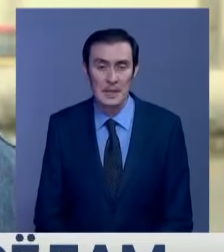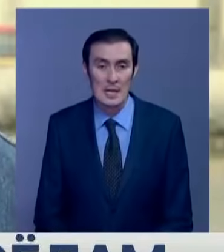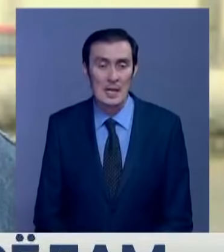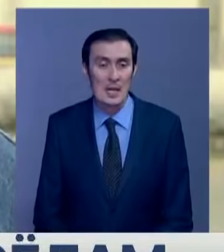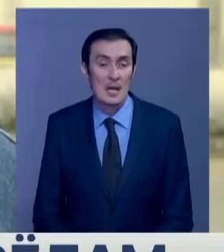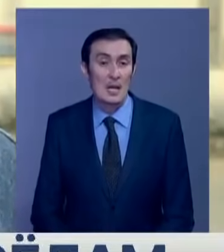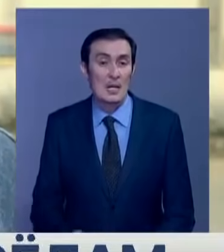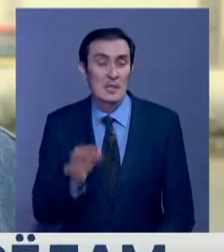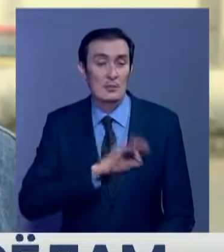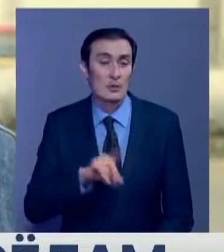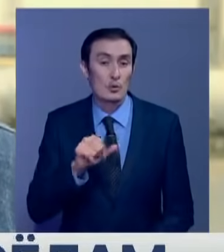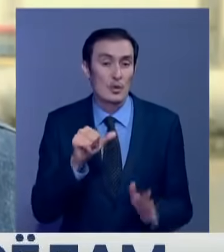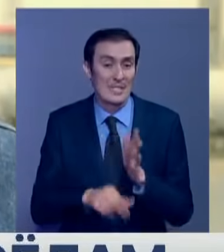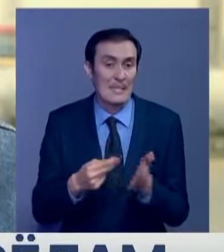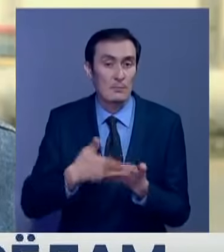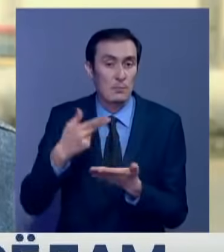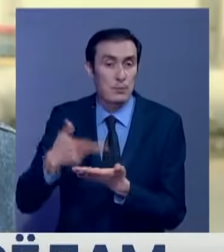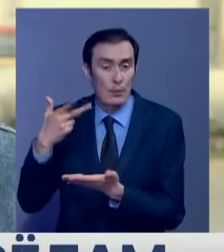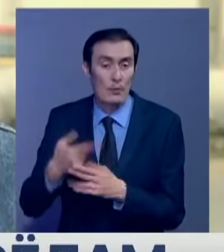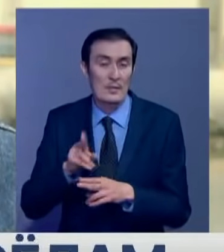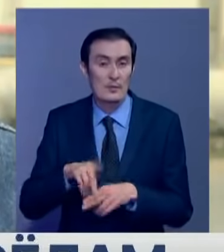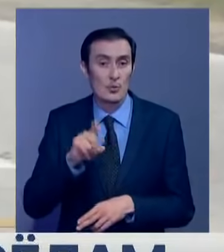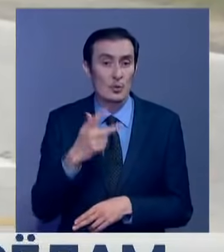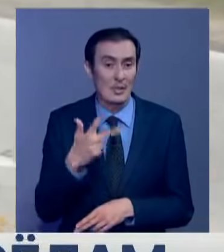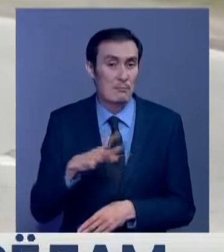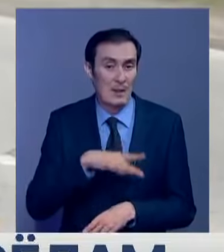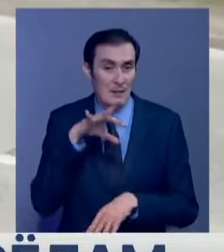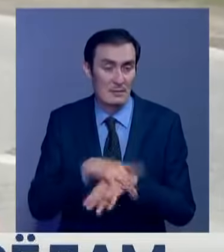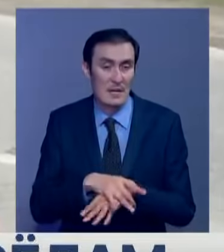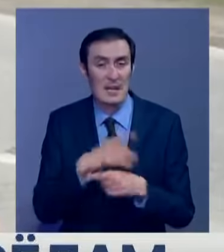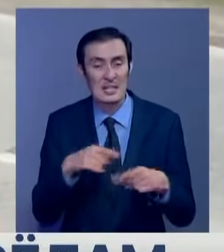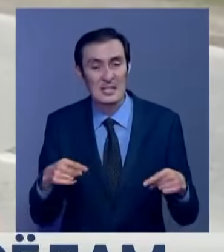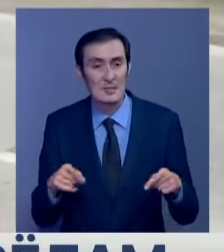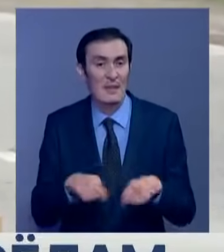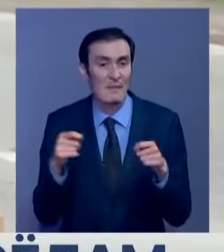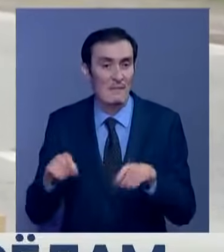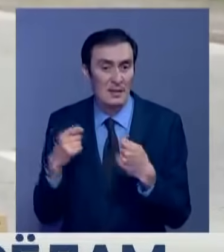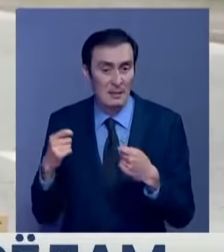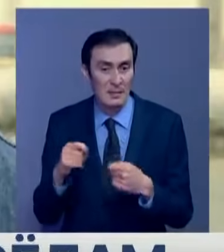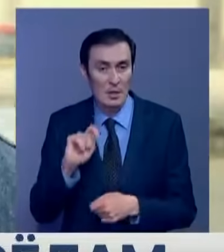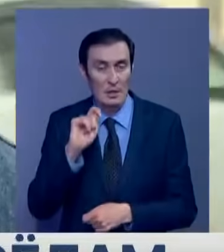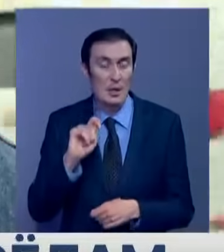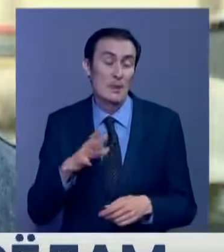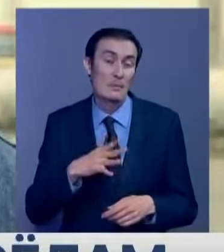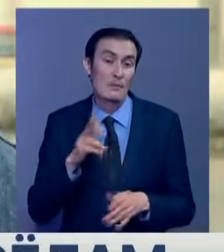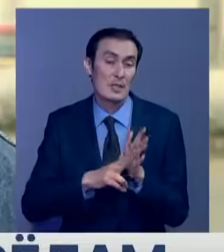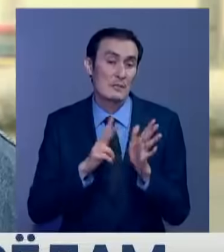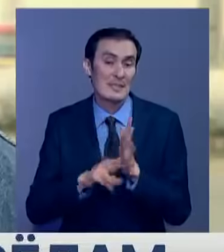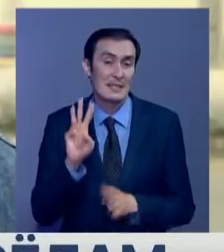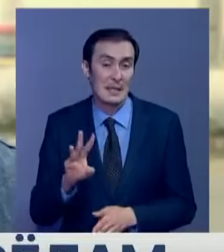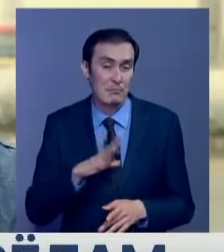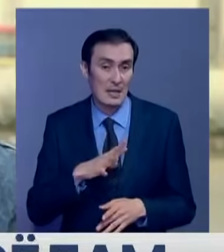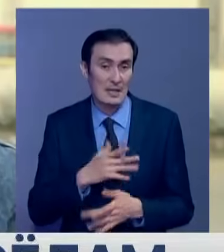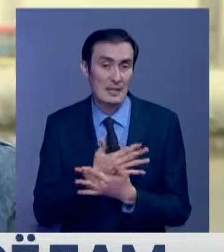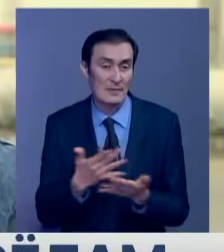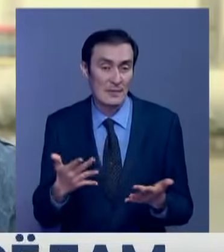Взяли 160 проб на анализ. Из них 103 пробы оказались с различными дефектами. При этом 83 материала взяты